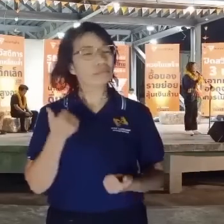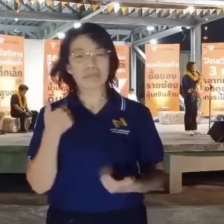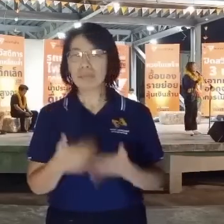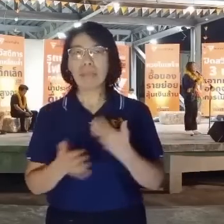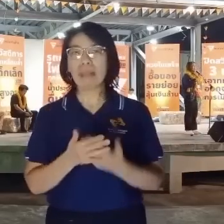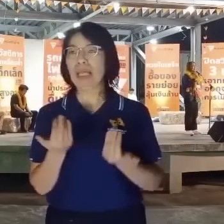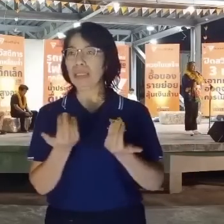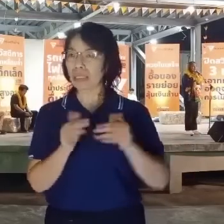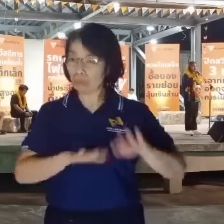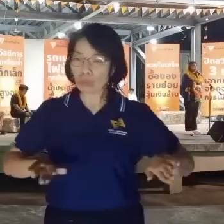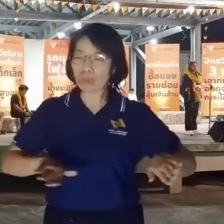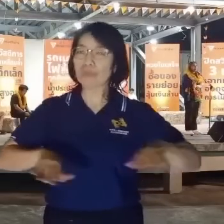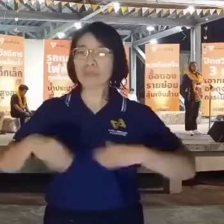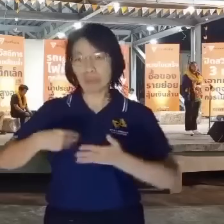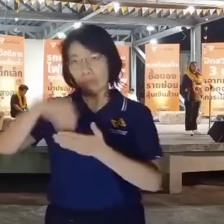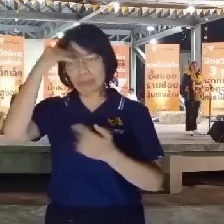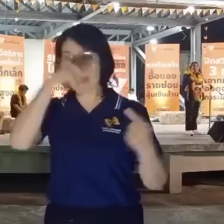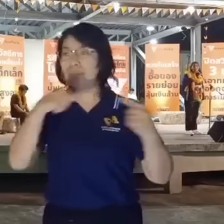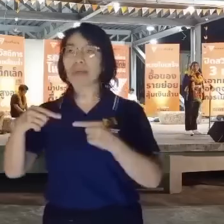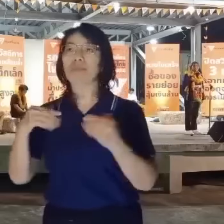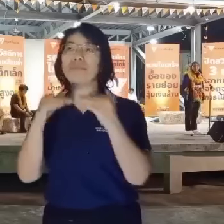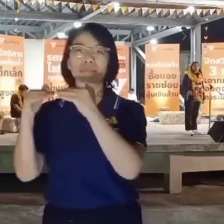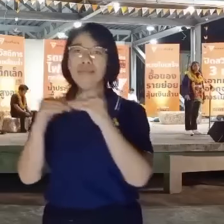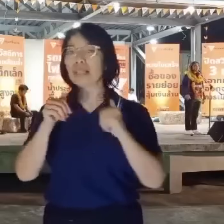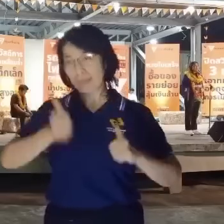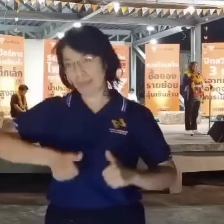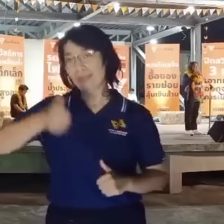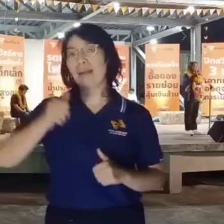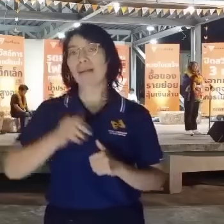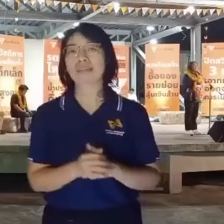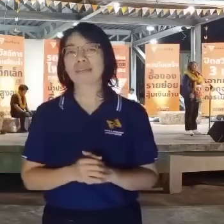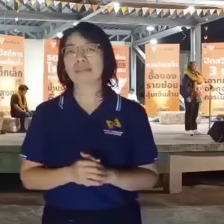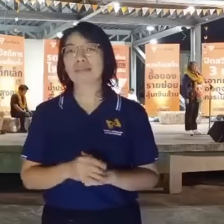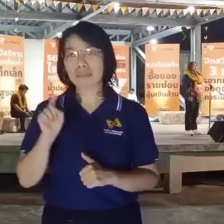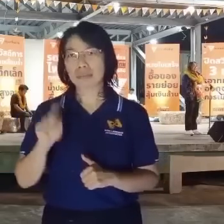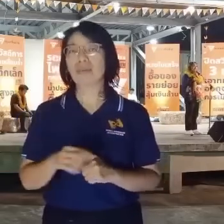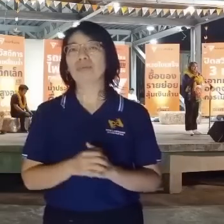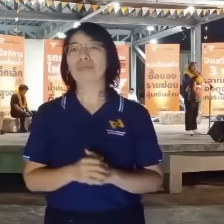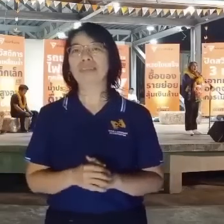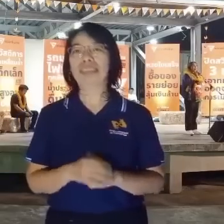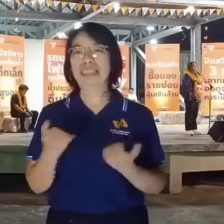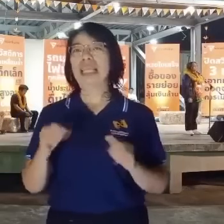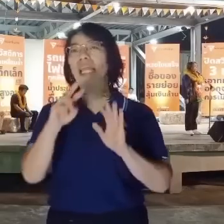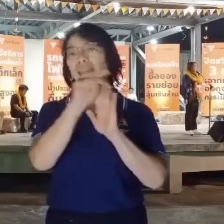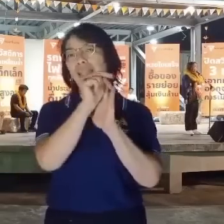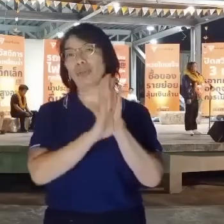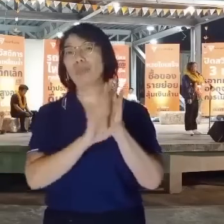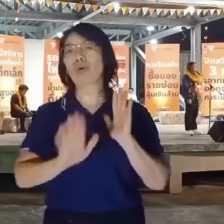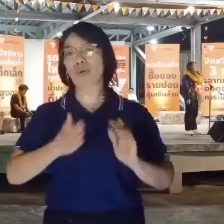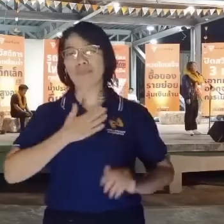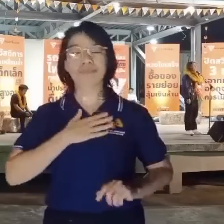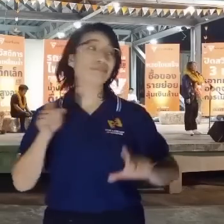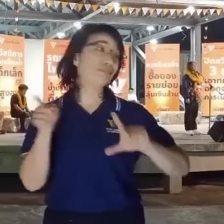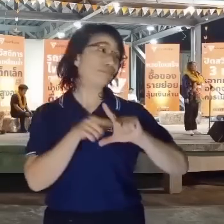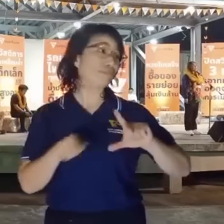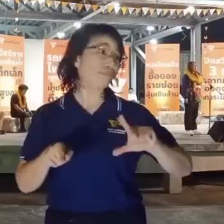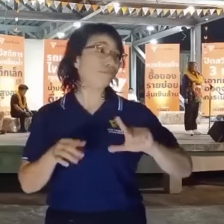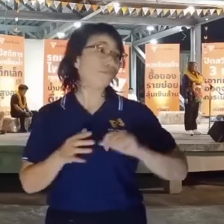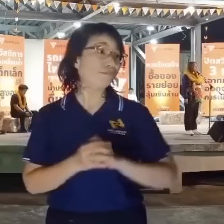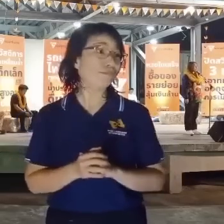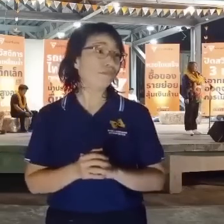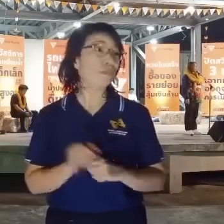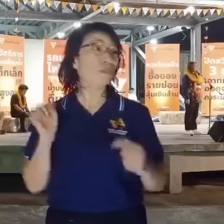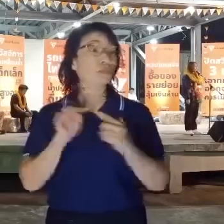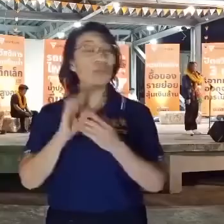โอบอุ้มและดึงกลับมาเรียนอยู่ในโรงเรียนให้ได้และนี่คือนโยบายของพรรคก้าวไกล